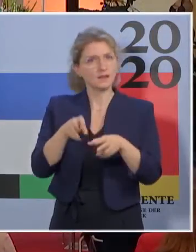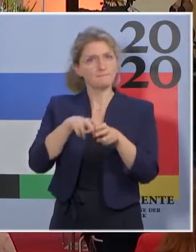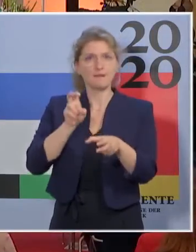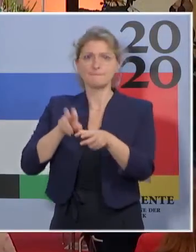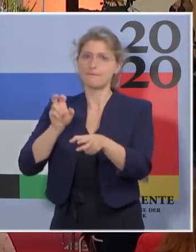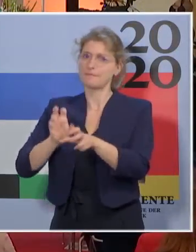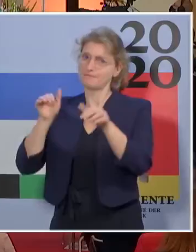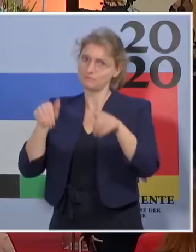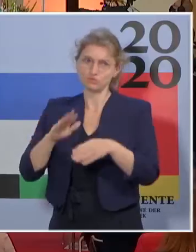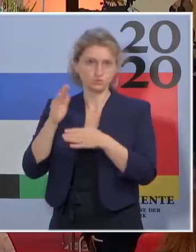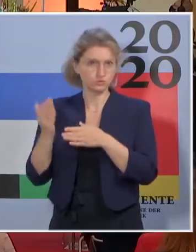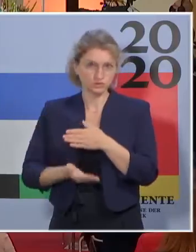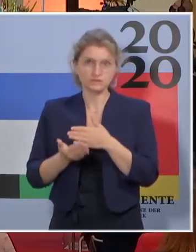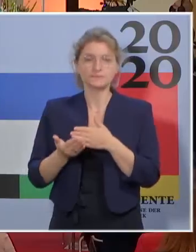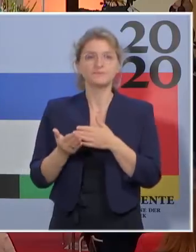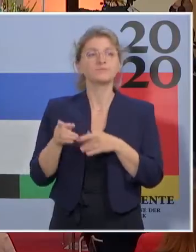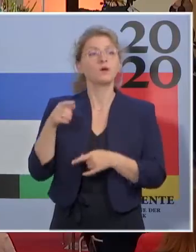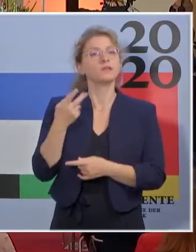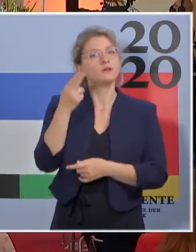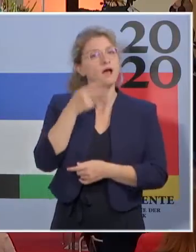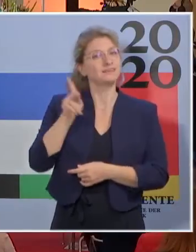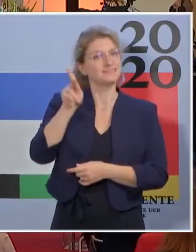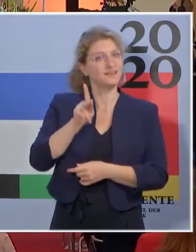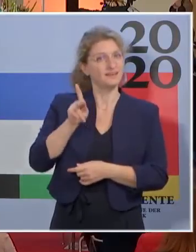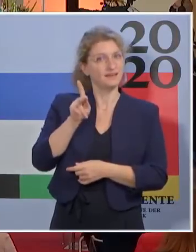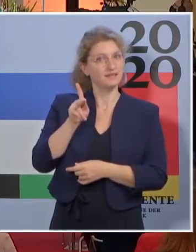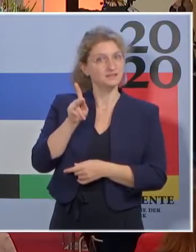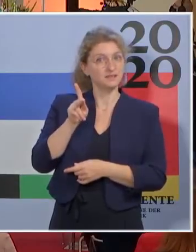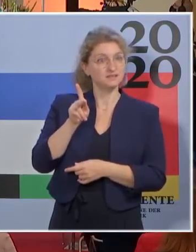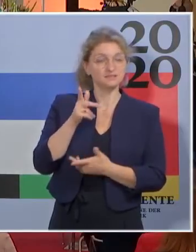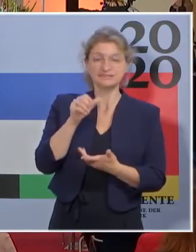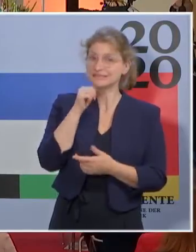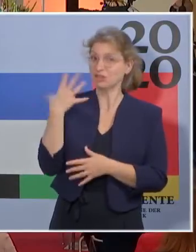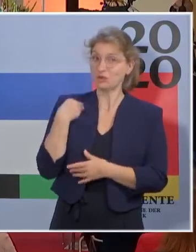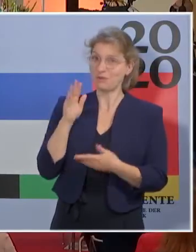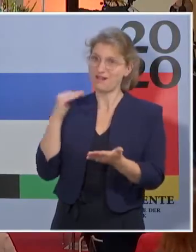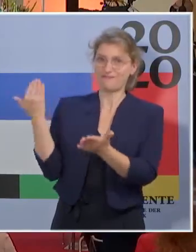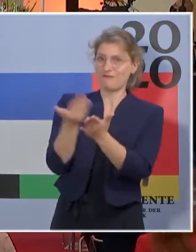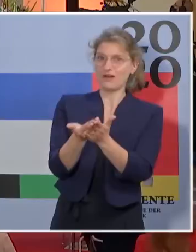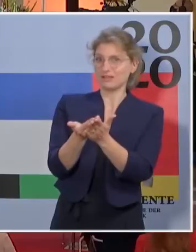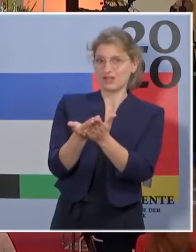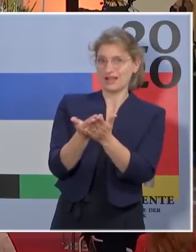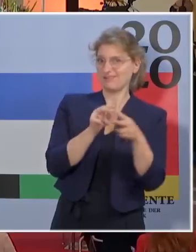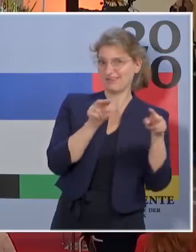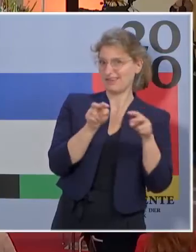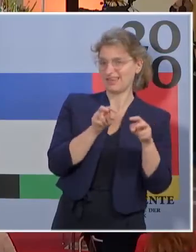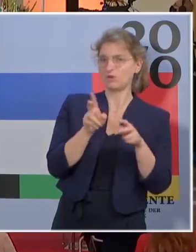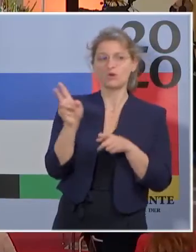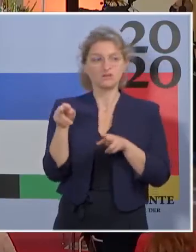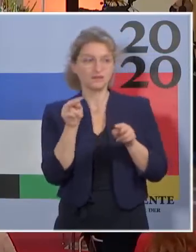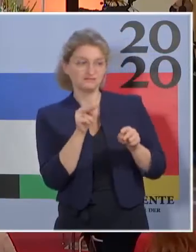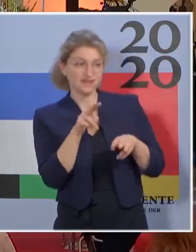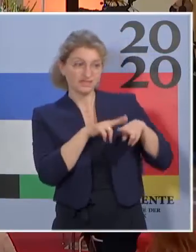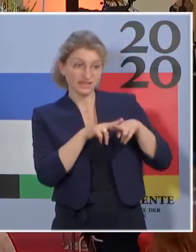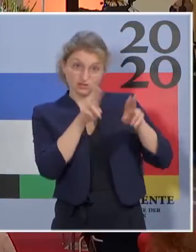Und Hans Kelsen hat von der Regierung keinen Vorschlag bekommen und wollte dann nicht vom Nationalrat, der ein Mandat